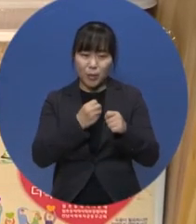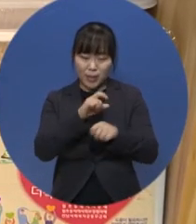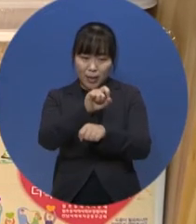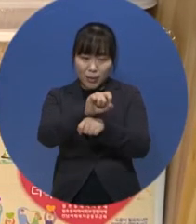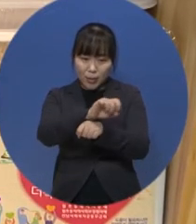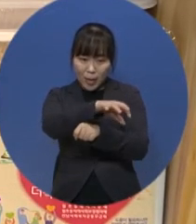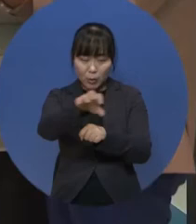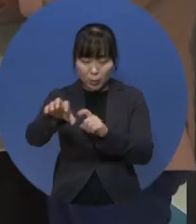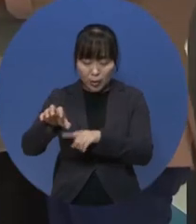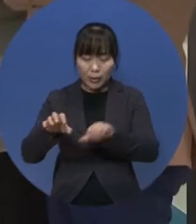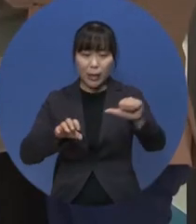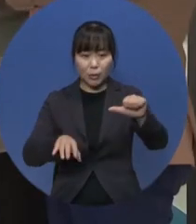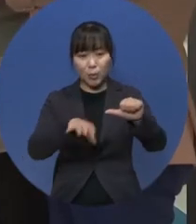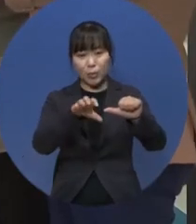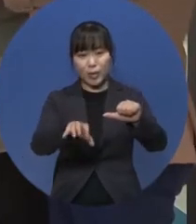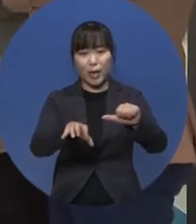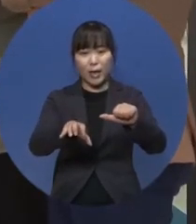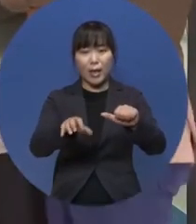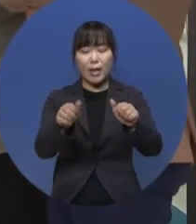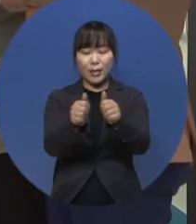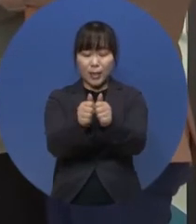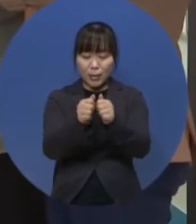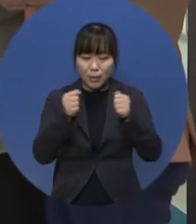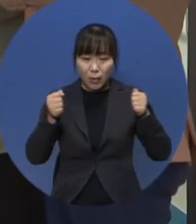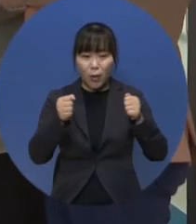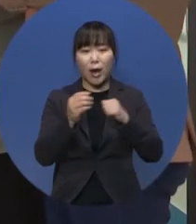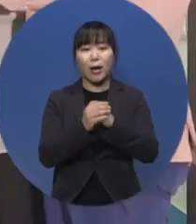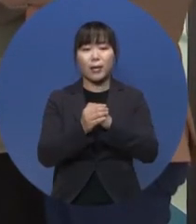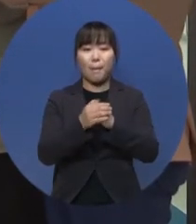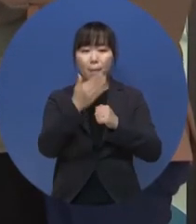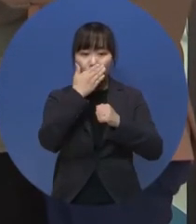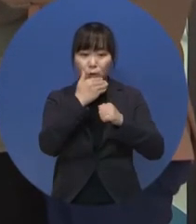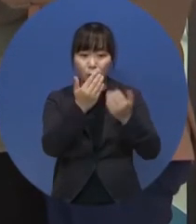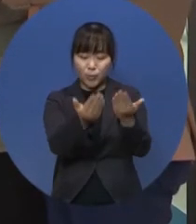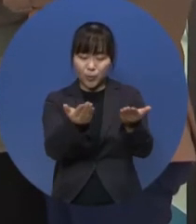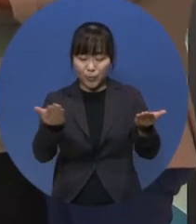다섯 군데 주민센터 입구에 냉장고와 식품 진열대를 마련했습니다.